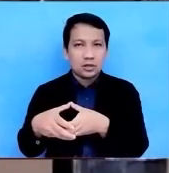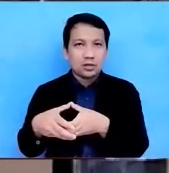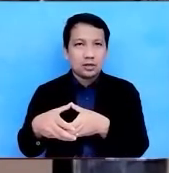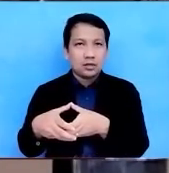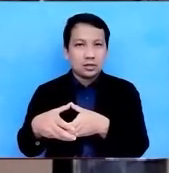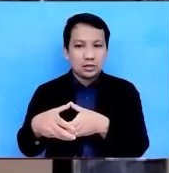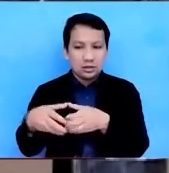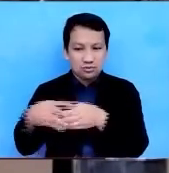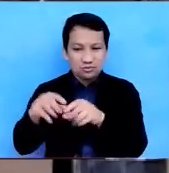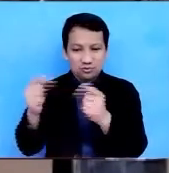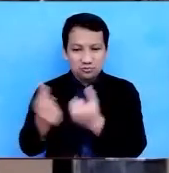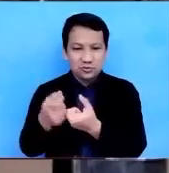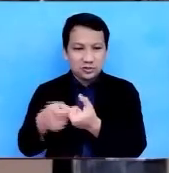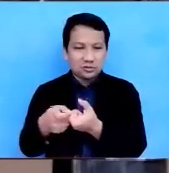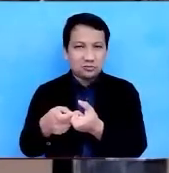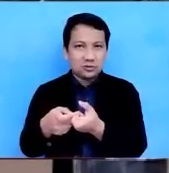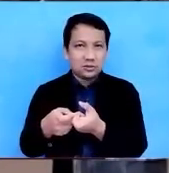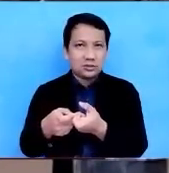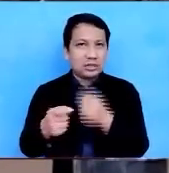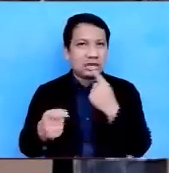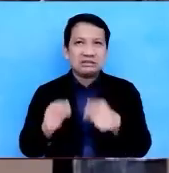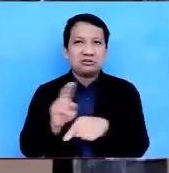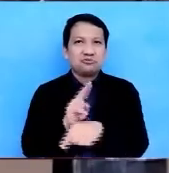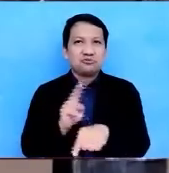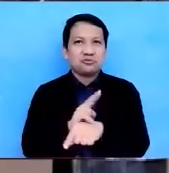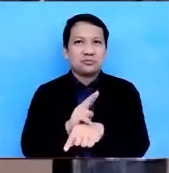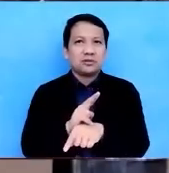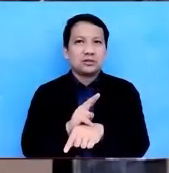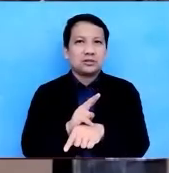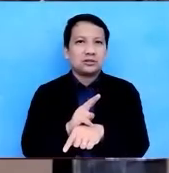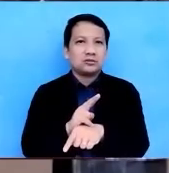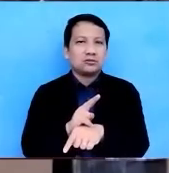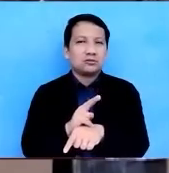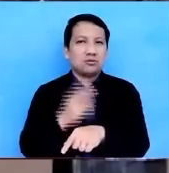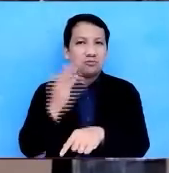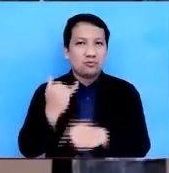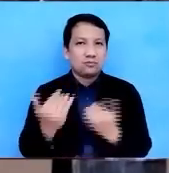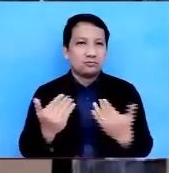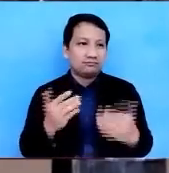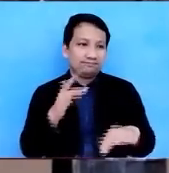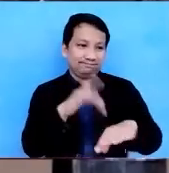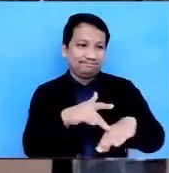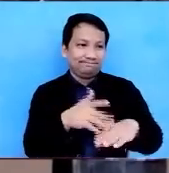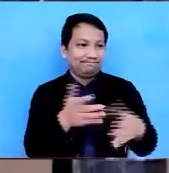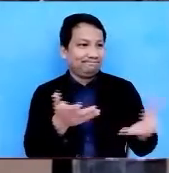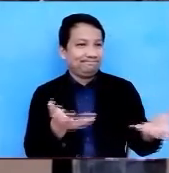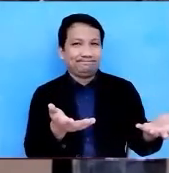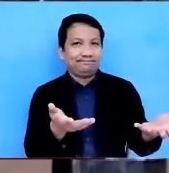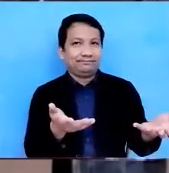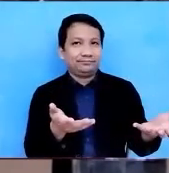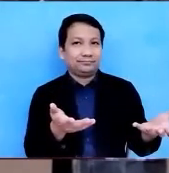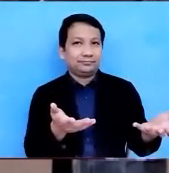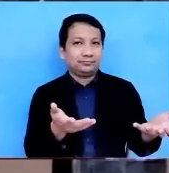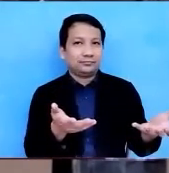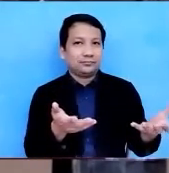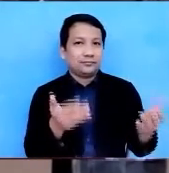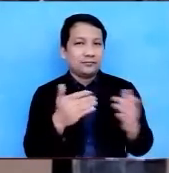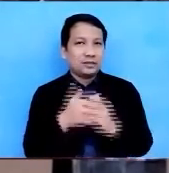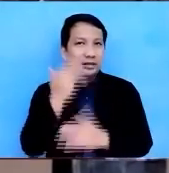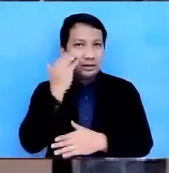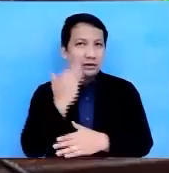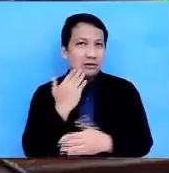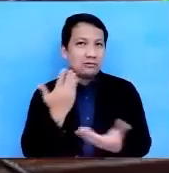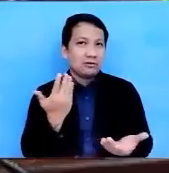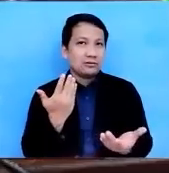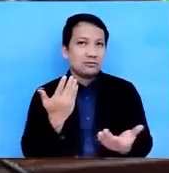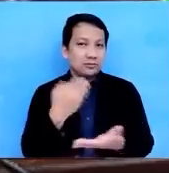siya na-maximize ng maigi, Mr. Chair, because of it will go back again to the lack of fund